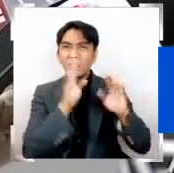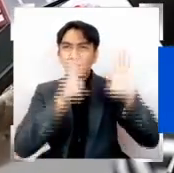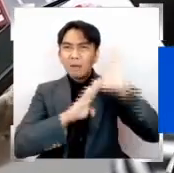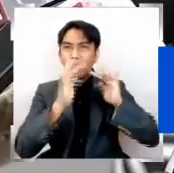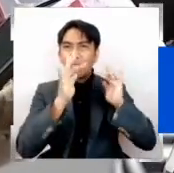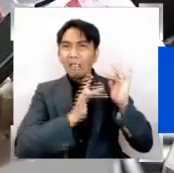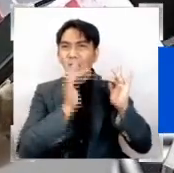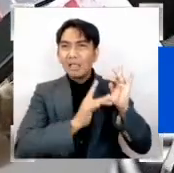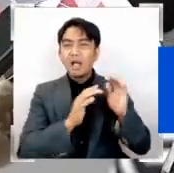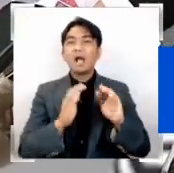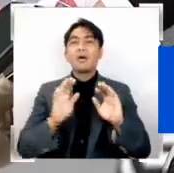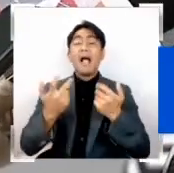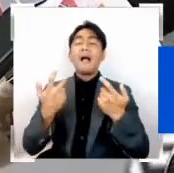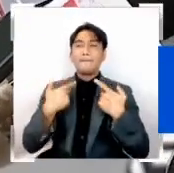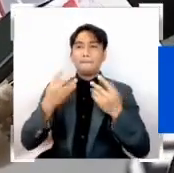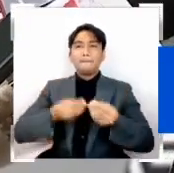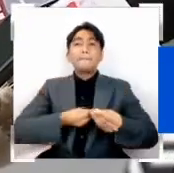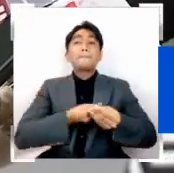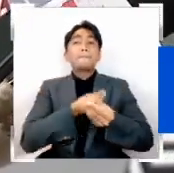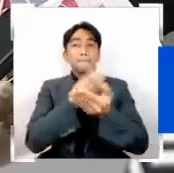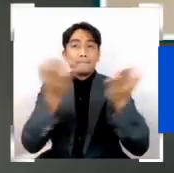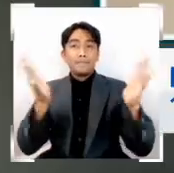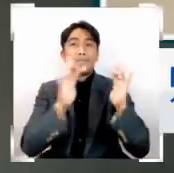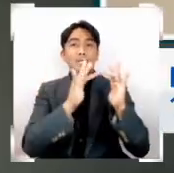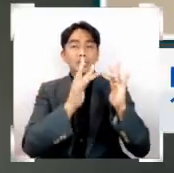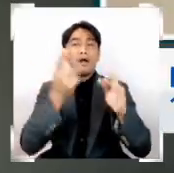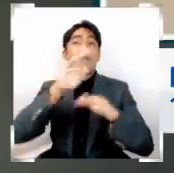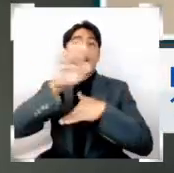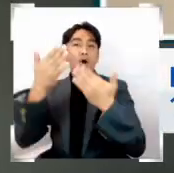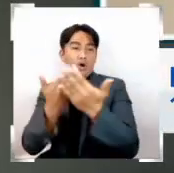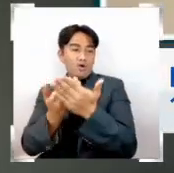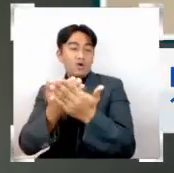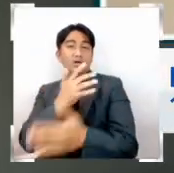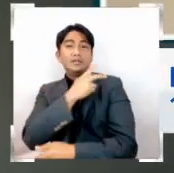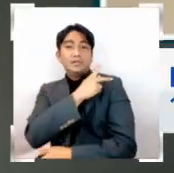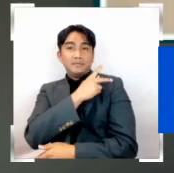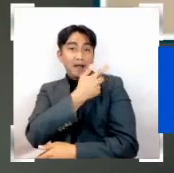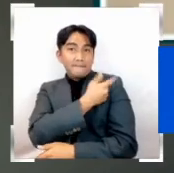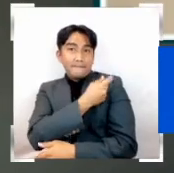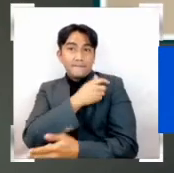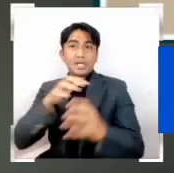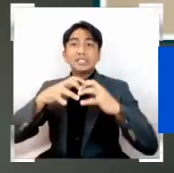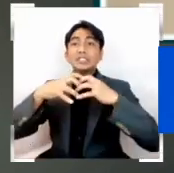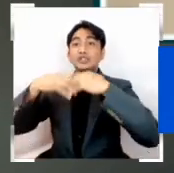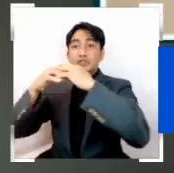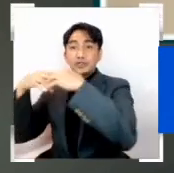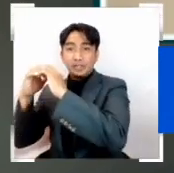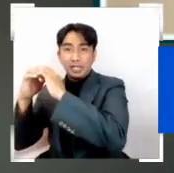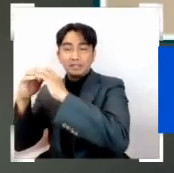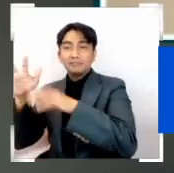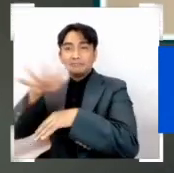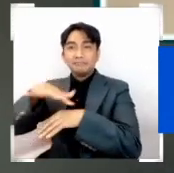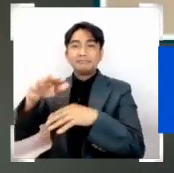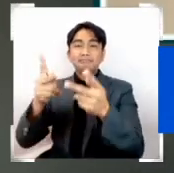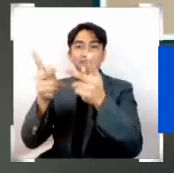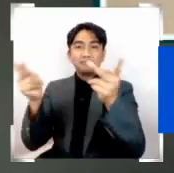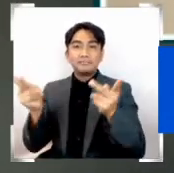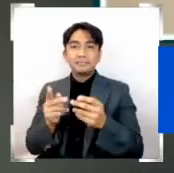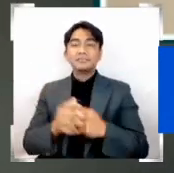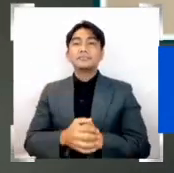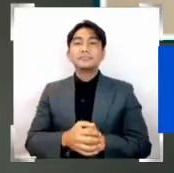internet in all the vaccination sites. Ang pag-isipo ng NTF at ng vaccine cluster